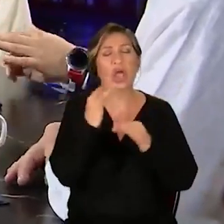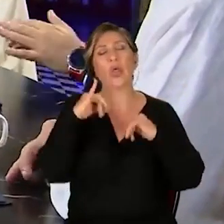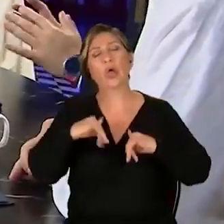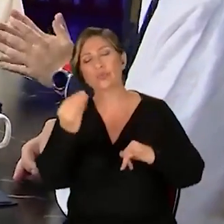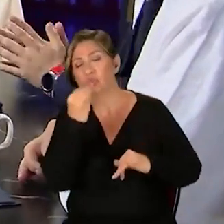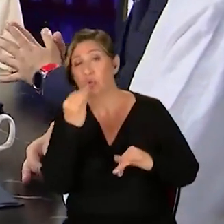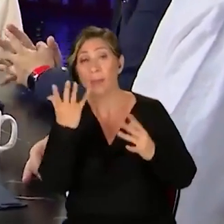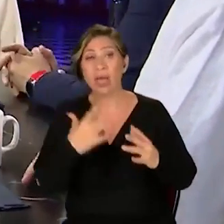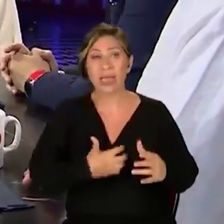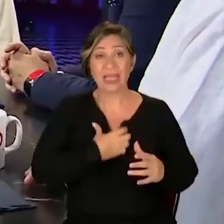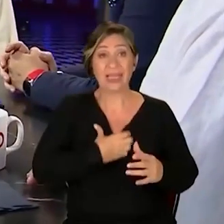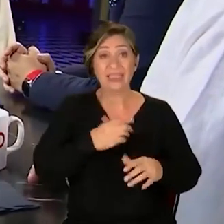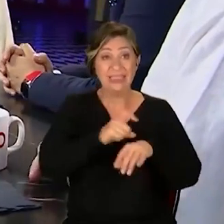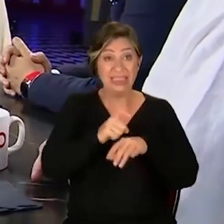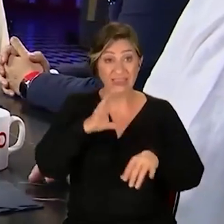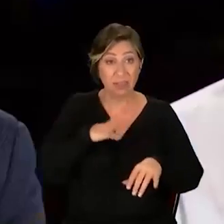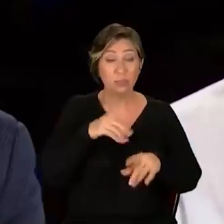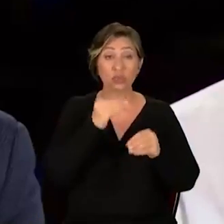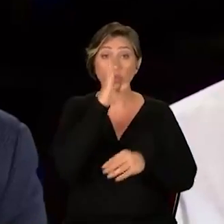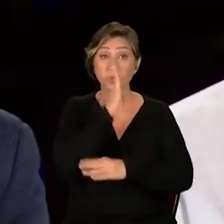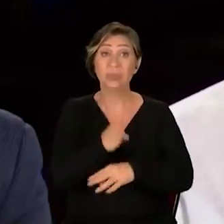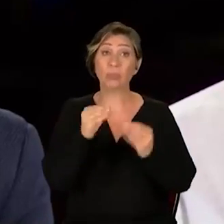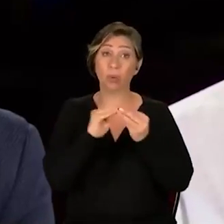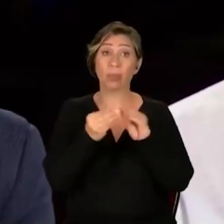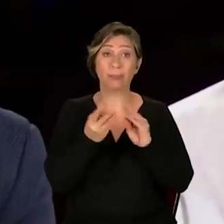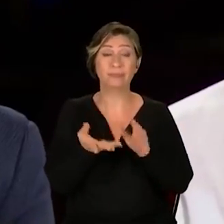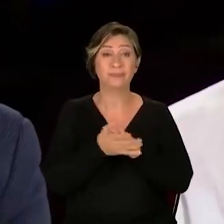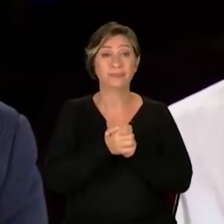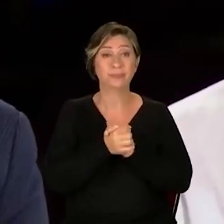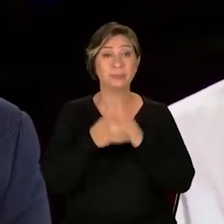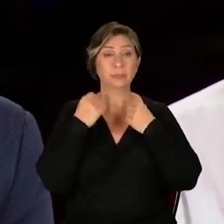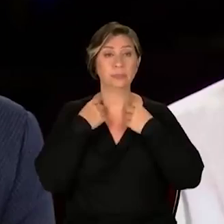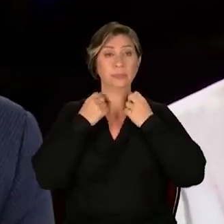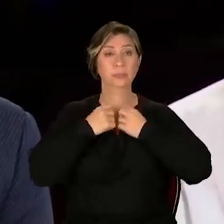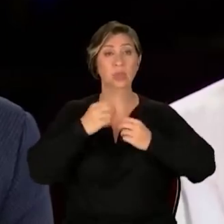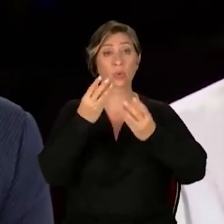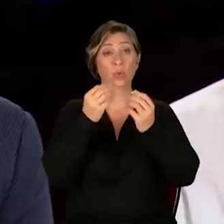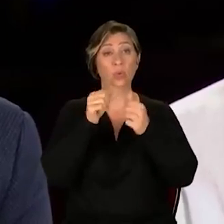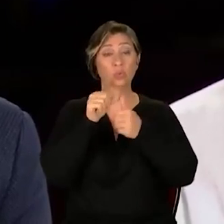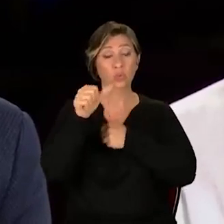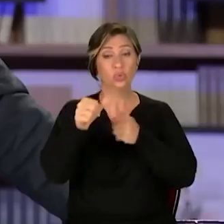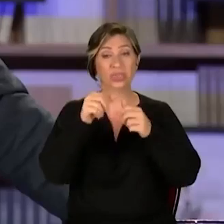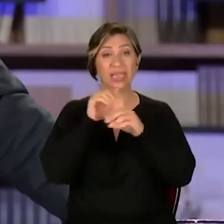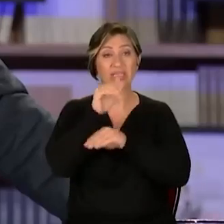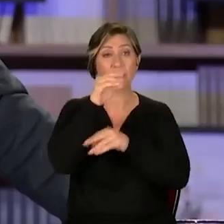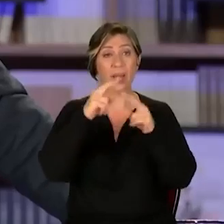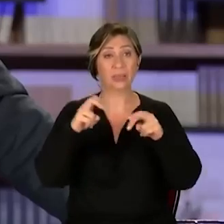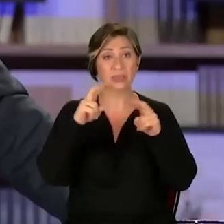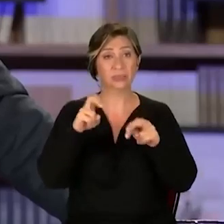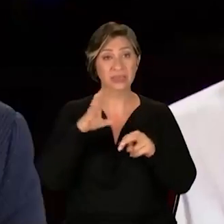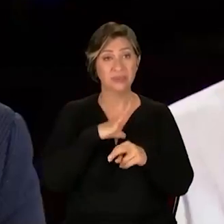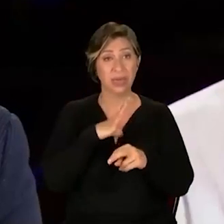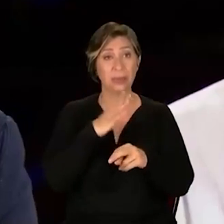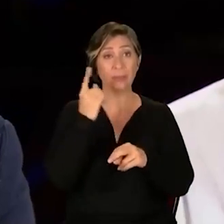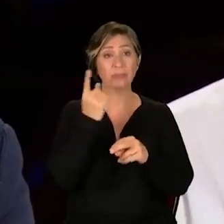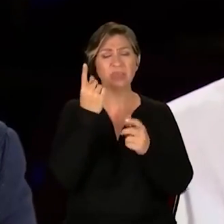yiyin. Eğer kaygı varsa, stres varsa o çok ciddi bir problem. Bir de şeyi söyleyelim. Uzun araştırma, uzun yaşam araştırması var.